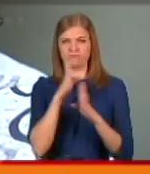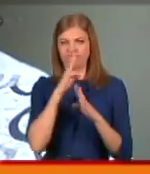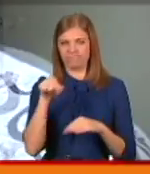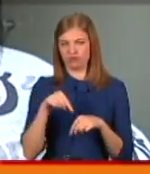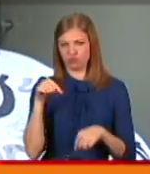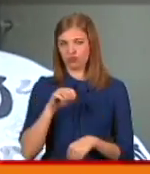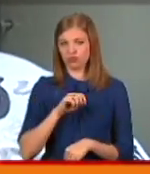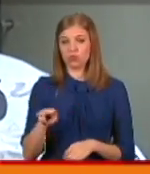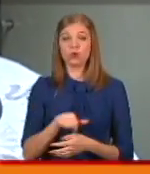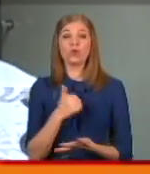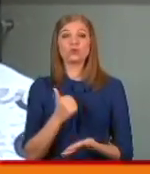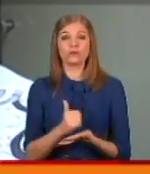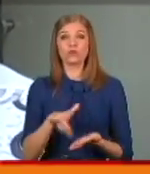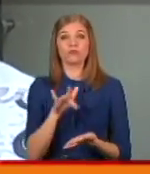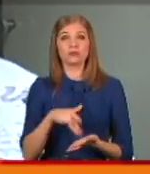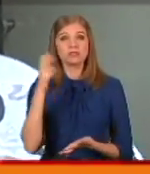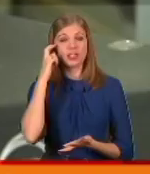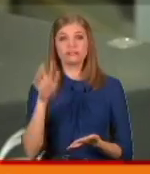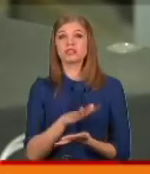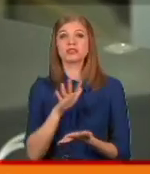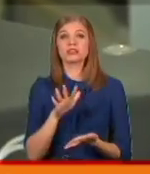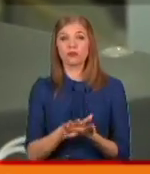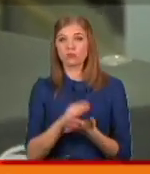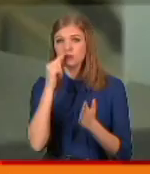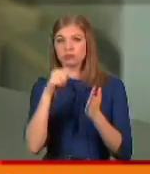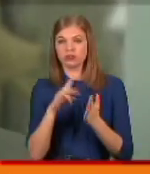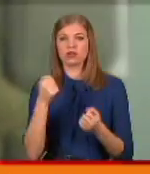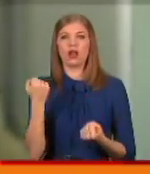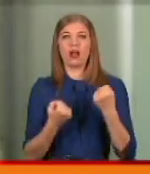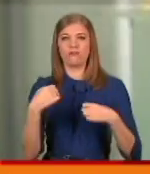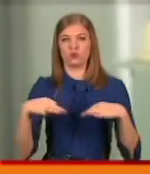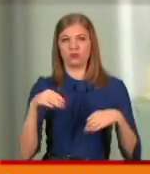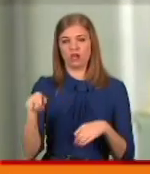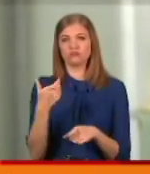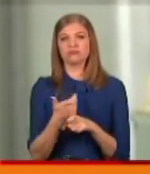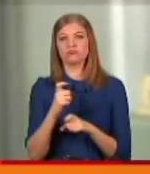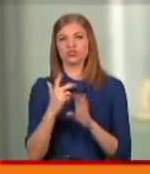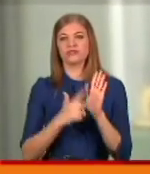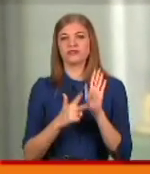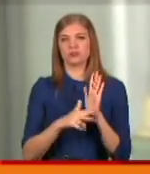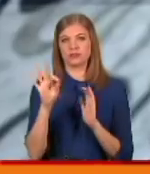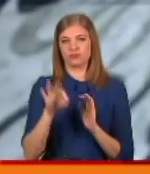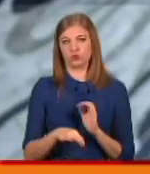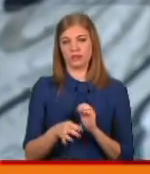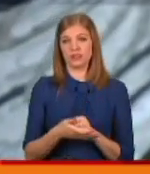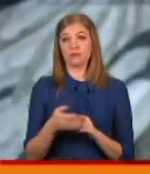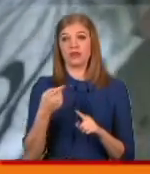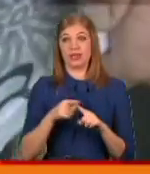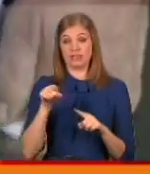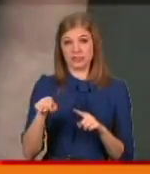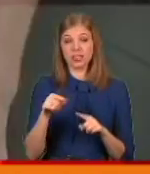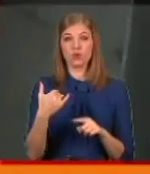атмосферному повітрі. В основному в місті Києві забруднення припадає на автотранспорт, десь більше 80%. Це у